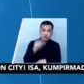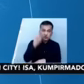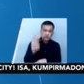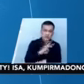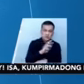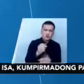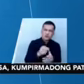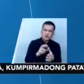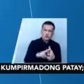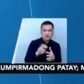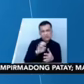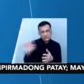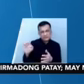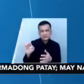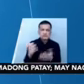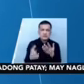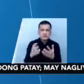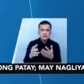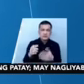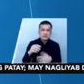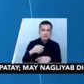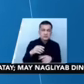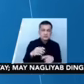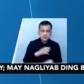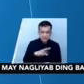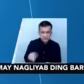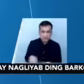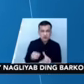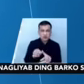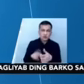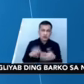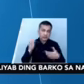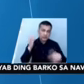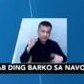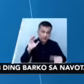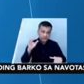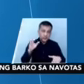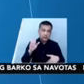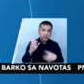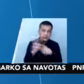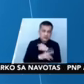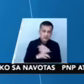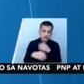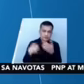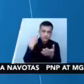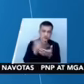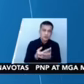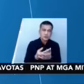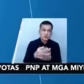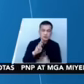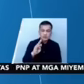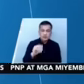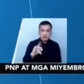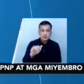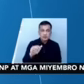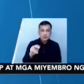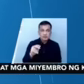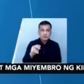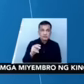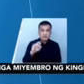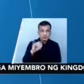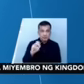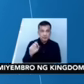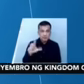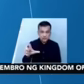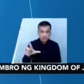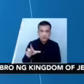may Cagayan Valley o kaya naman po sa may Cordillera Region hanggang sa makarating po yan sa may Babuyan Channel. At kung hindi po gaano magbago